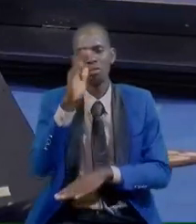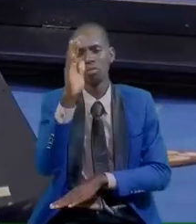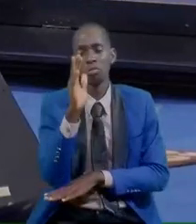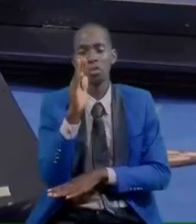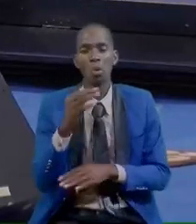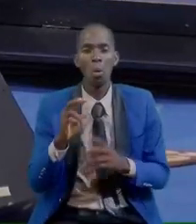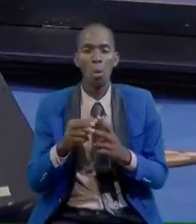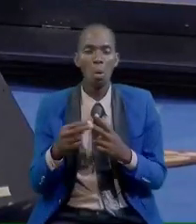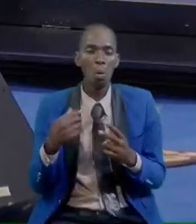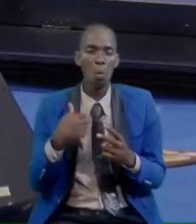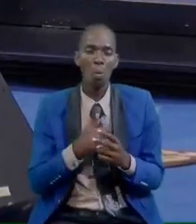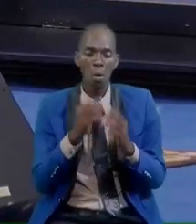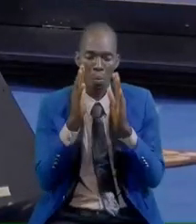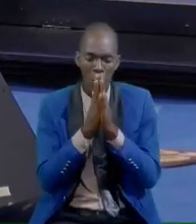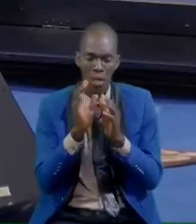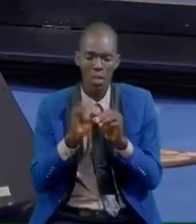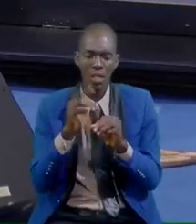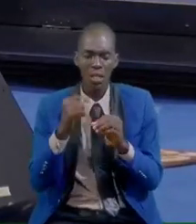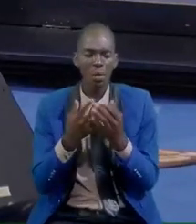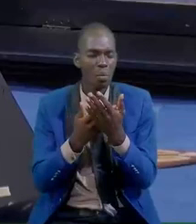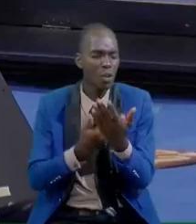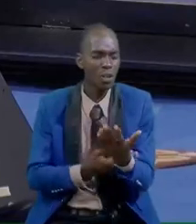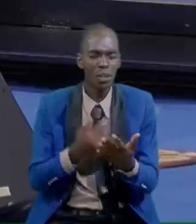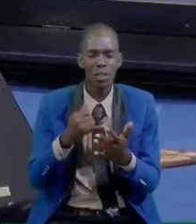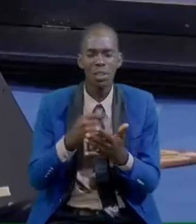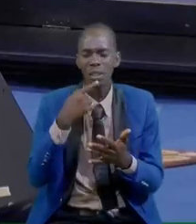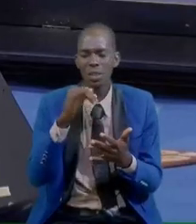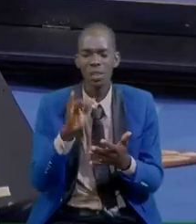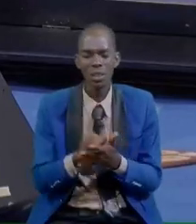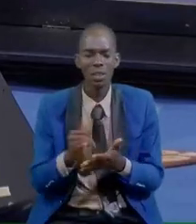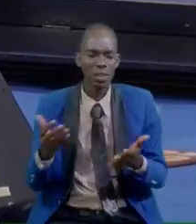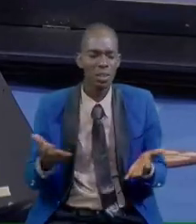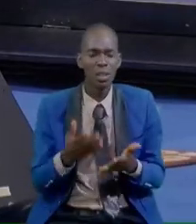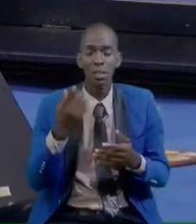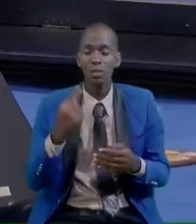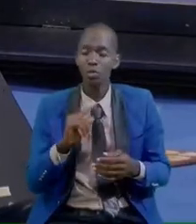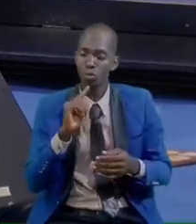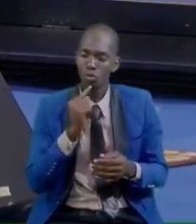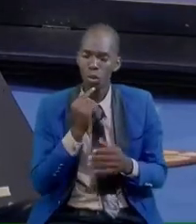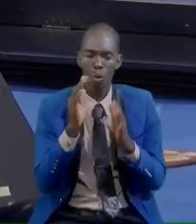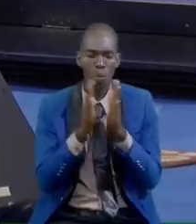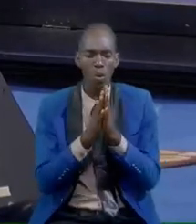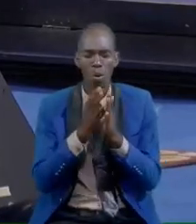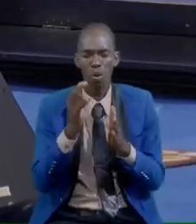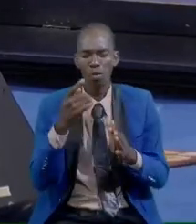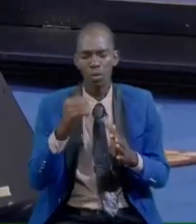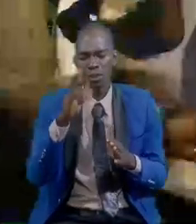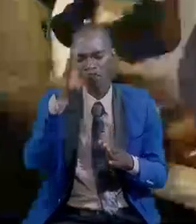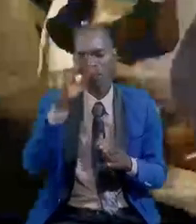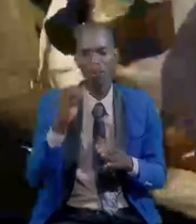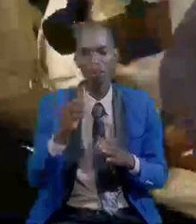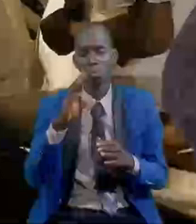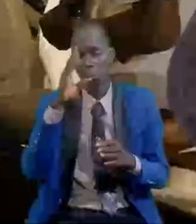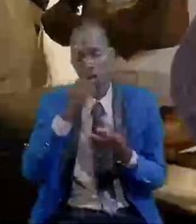Paul et Silas, ou bien le matin, on dit la prière fervente du juste a une grande